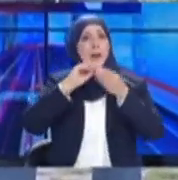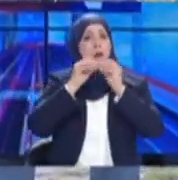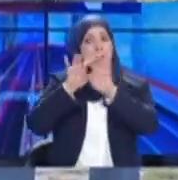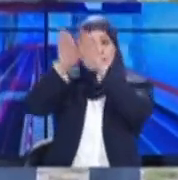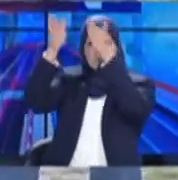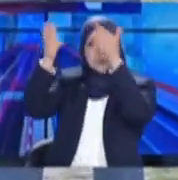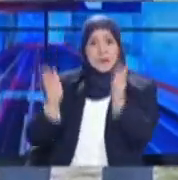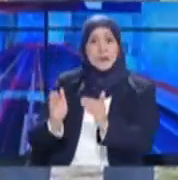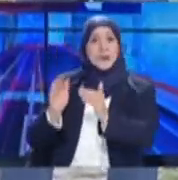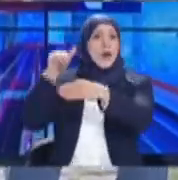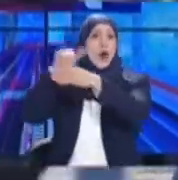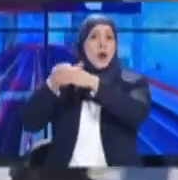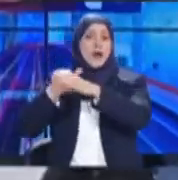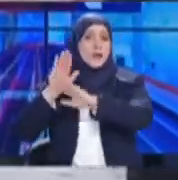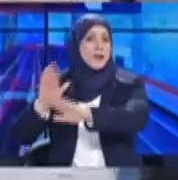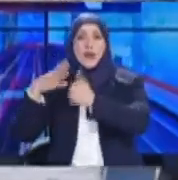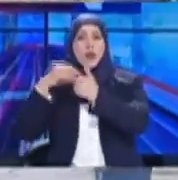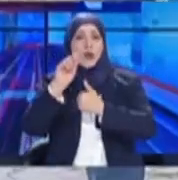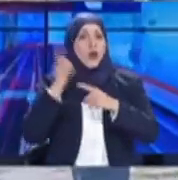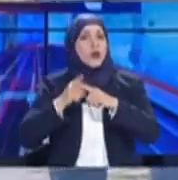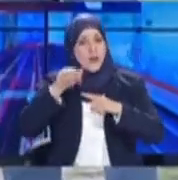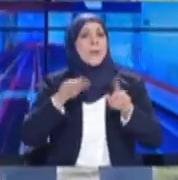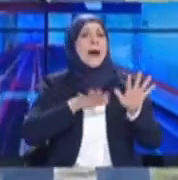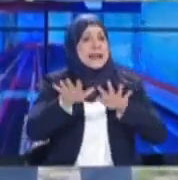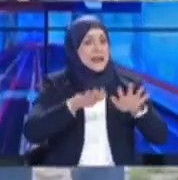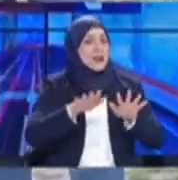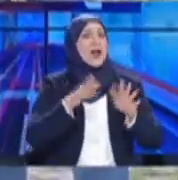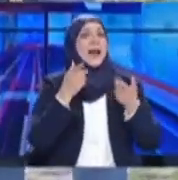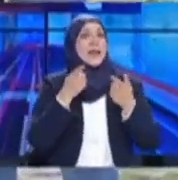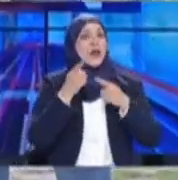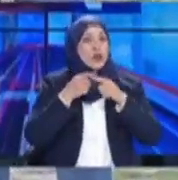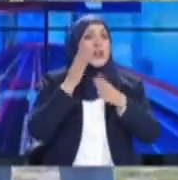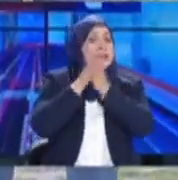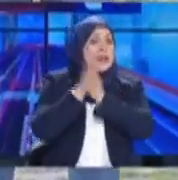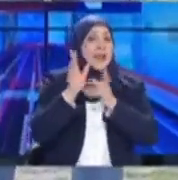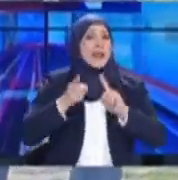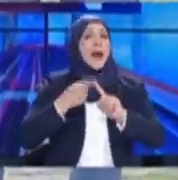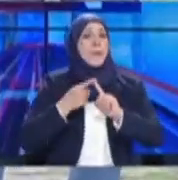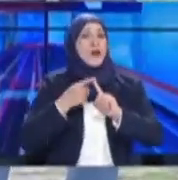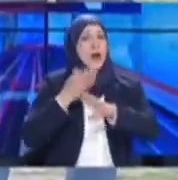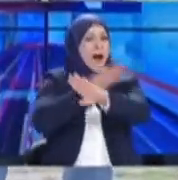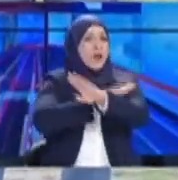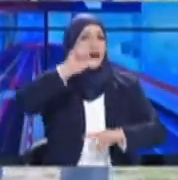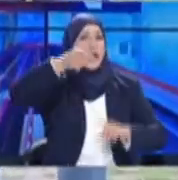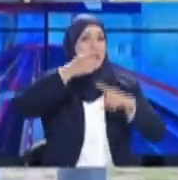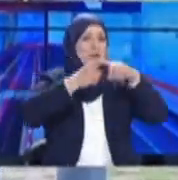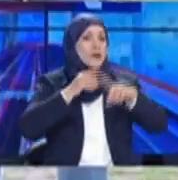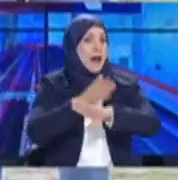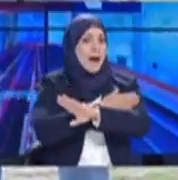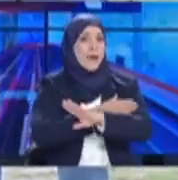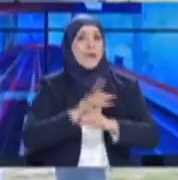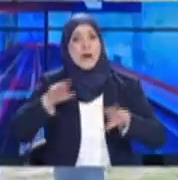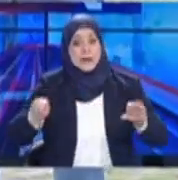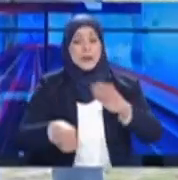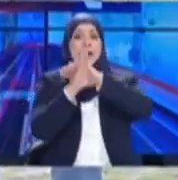يكونش هذا في فيها كبير واسرائيل كبيره واتخذت منذ شهر ونص تقريبا او اكثر انطلقت فيها